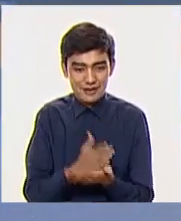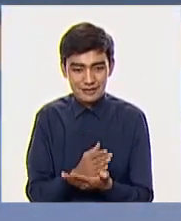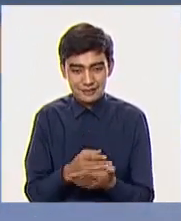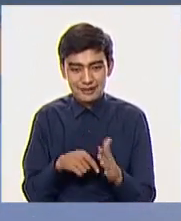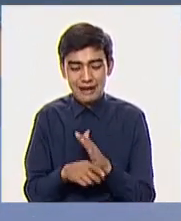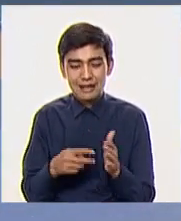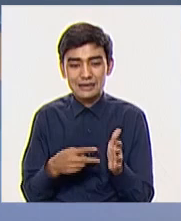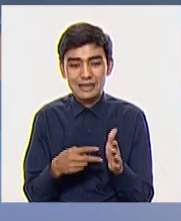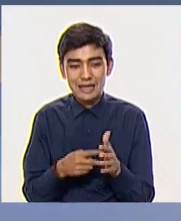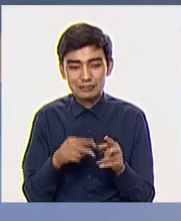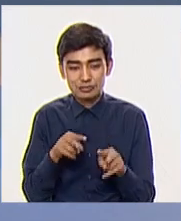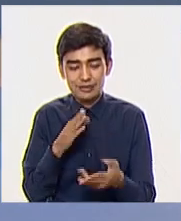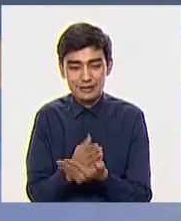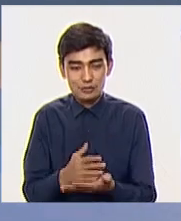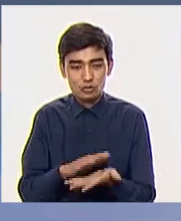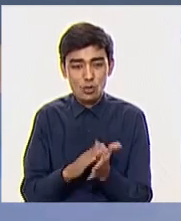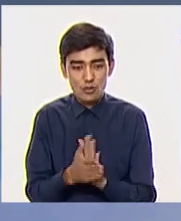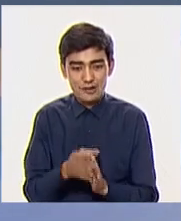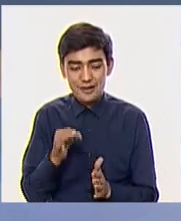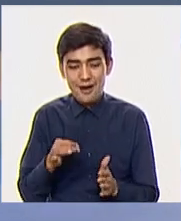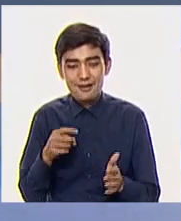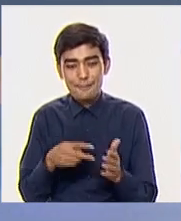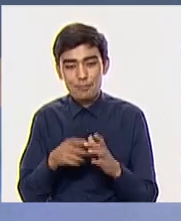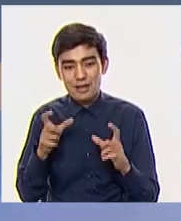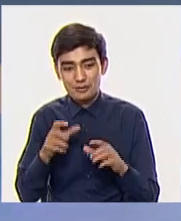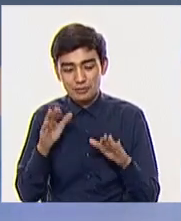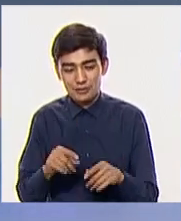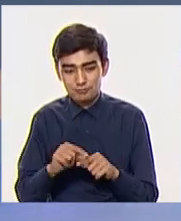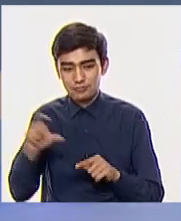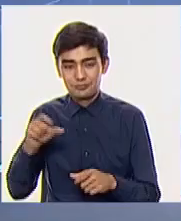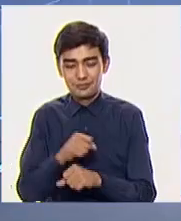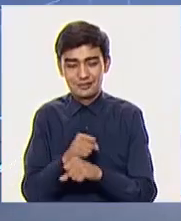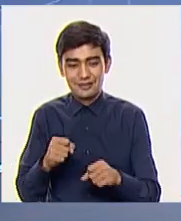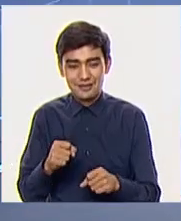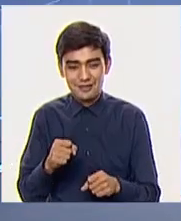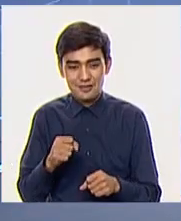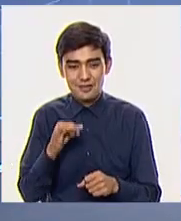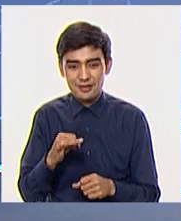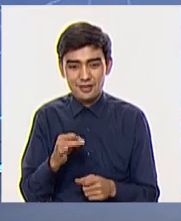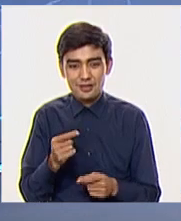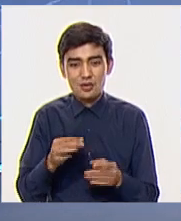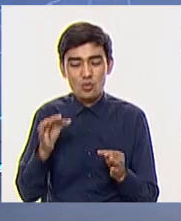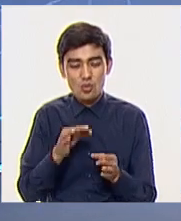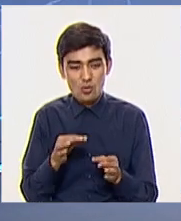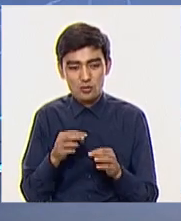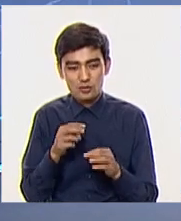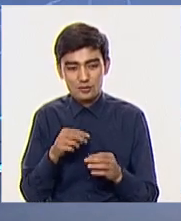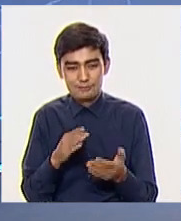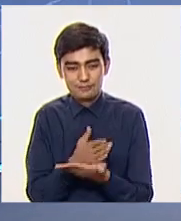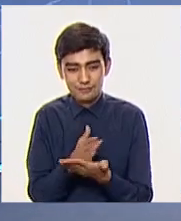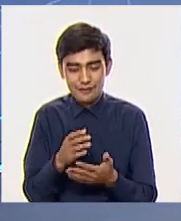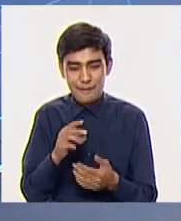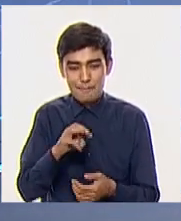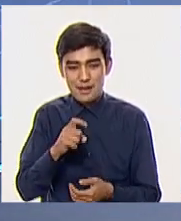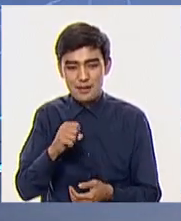баға. Яғни, дүкен сөрелерінде өнімдердің құны одан көтерілмеуі тиіс. Қордағы азық-түлікті бөлу механизмі